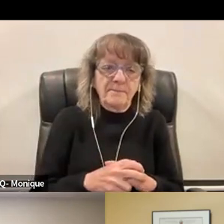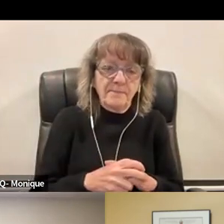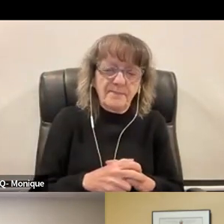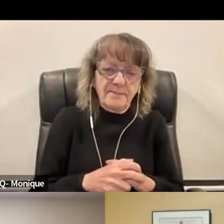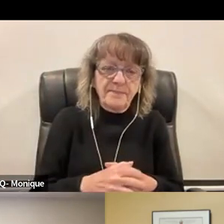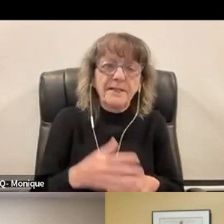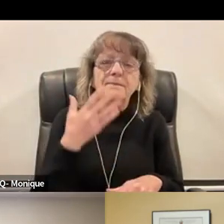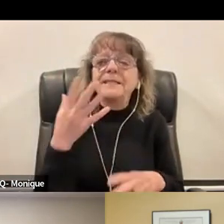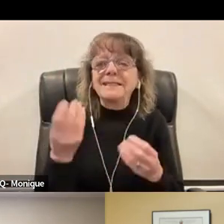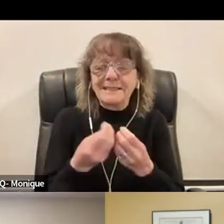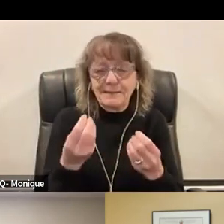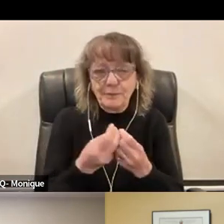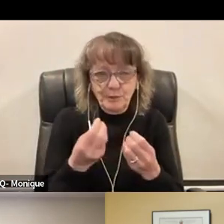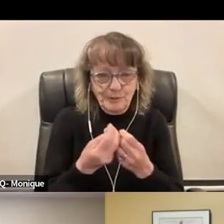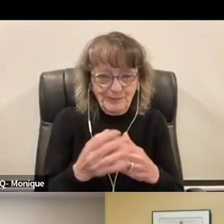Merci beaucoup.